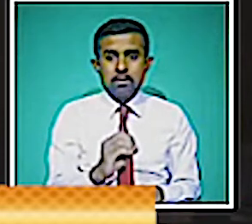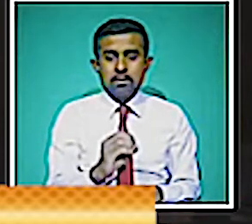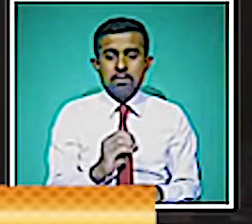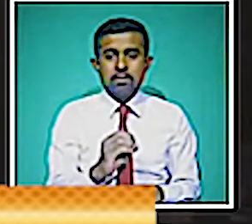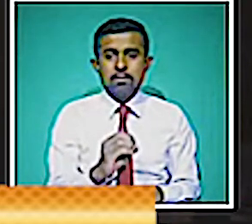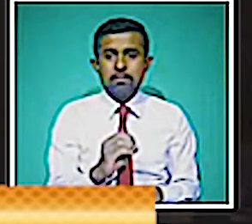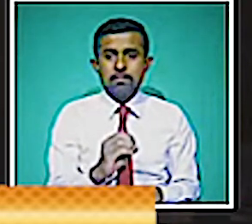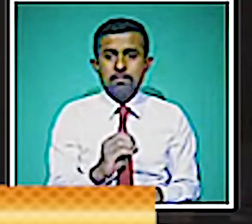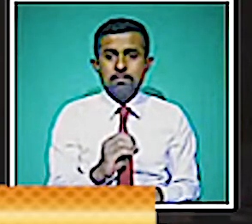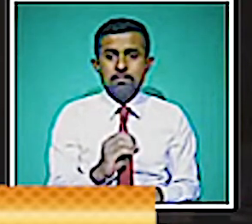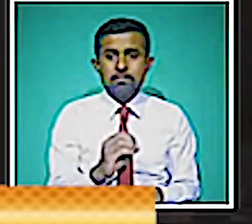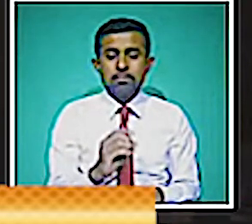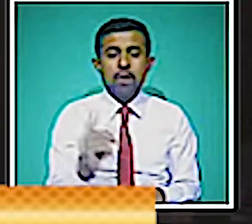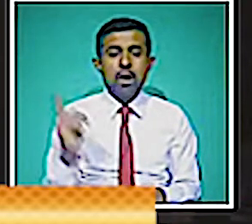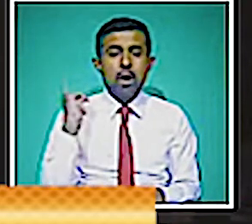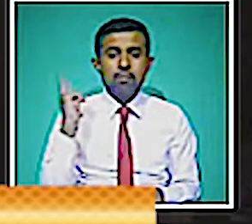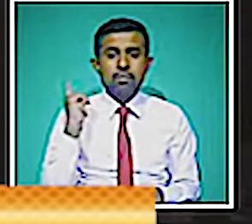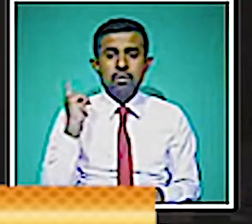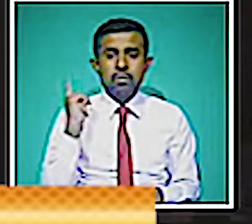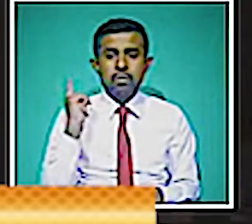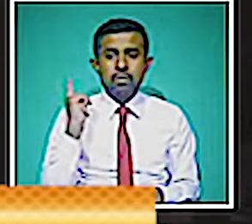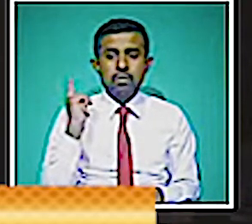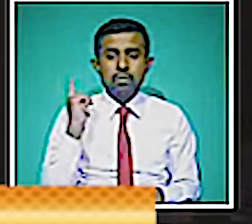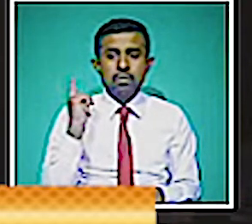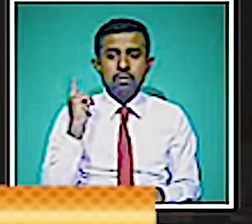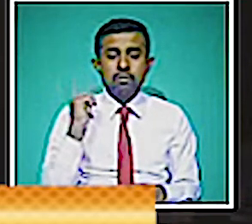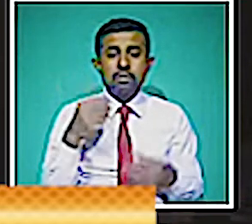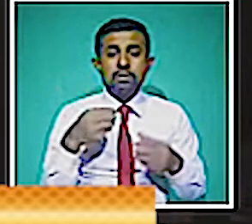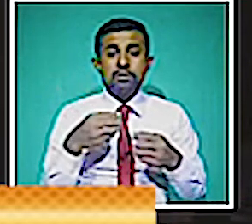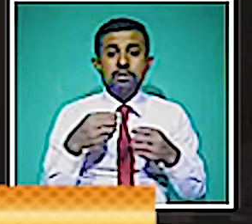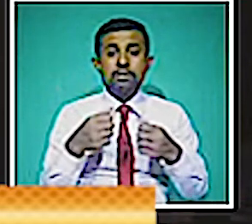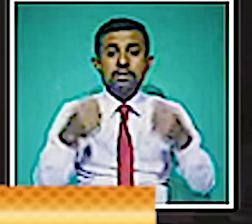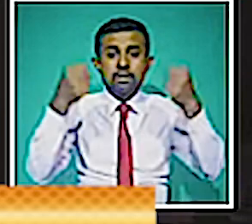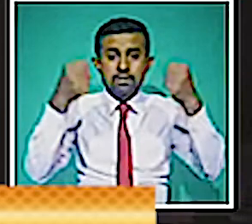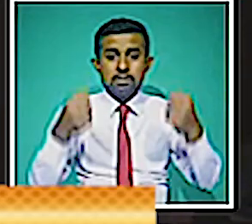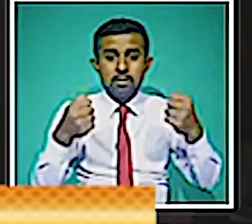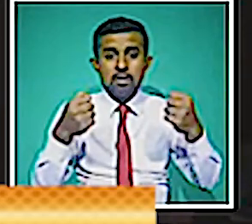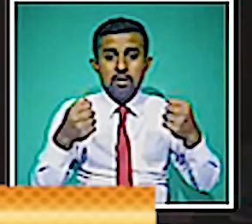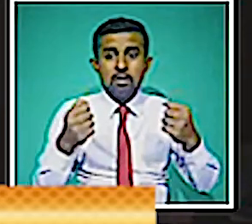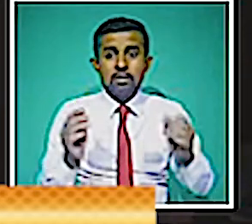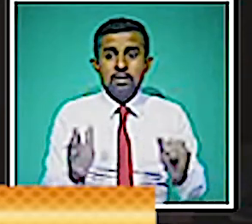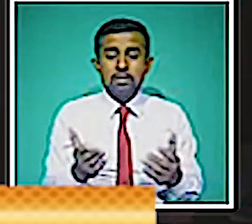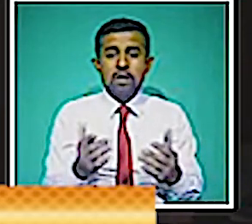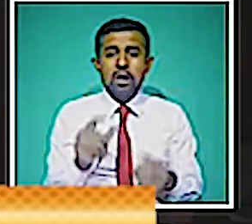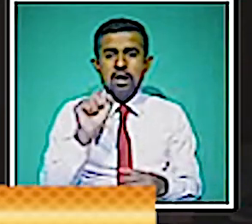சிஎஸ்டியினுடைய விளம்பர பலகையை பொருத்த போனதால் அந்த மக்கள் எதிர்த்ததன் காரணமாக நான் இதை இந்த சபையிலும் அதனை பதிவு செய்திருந்தேன்.